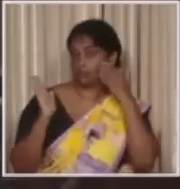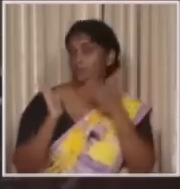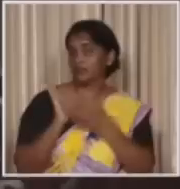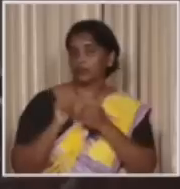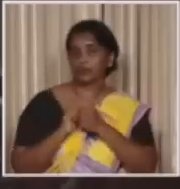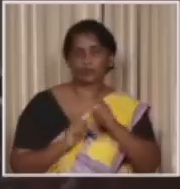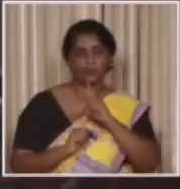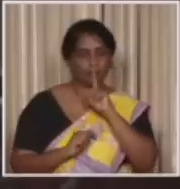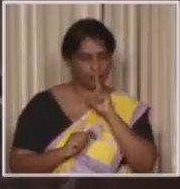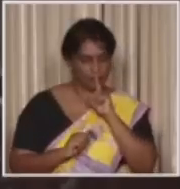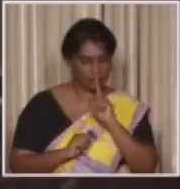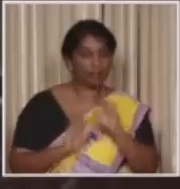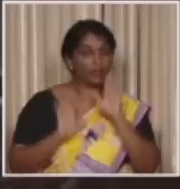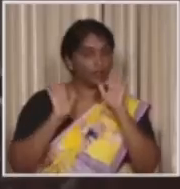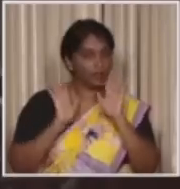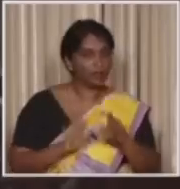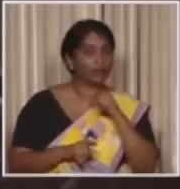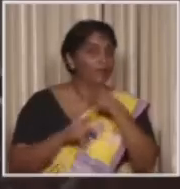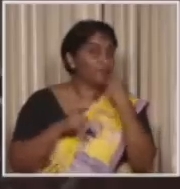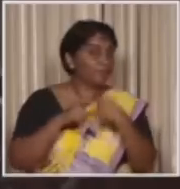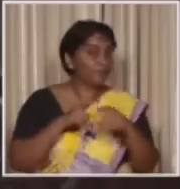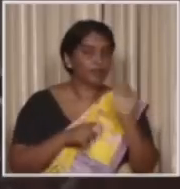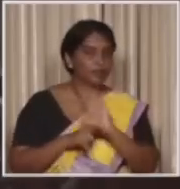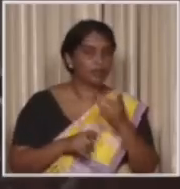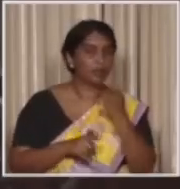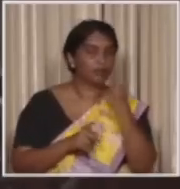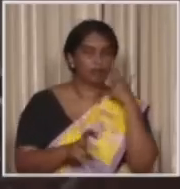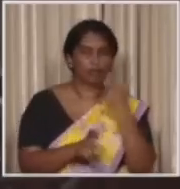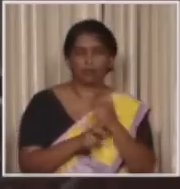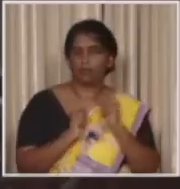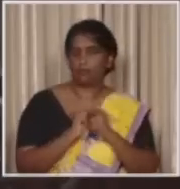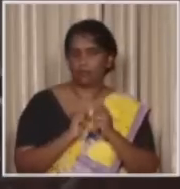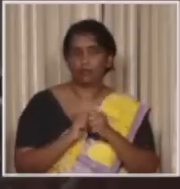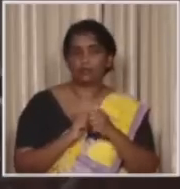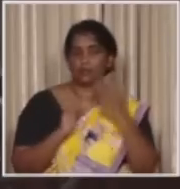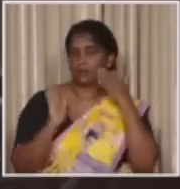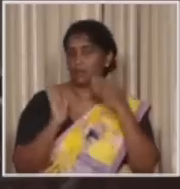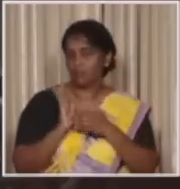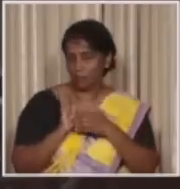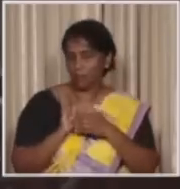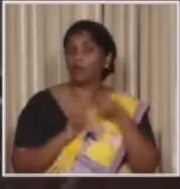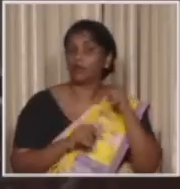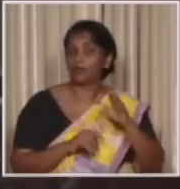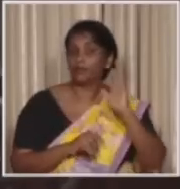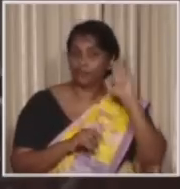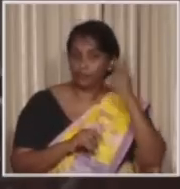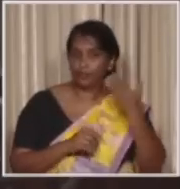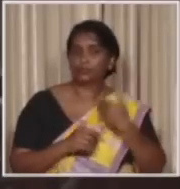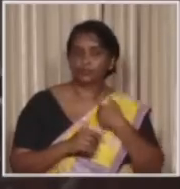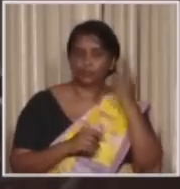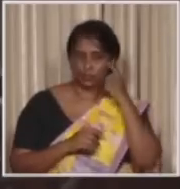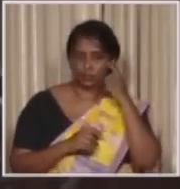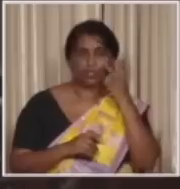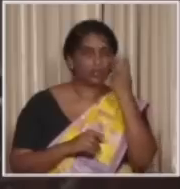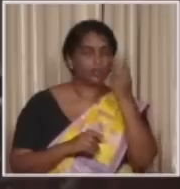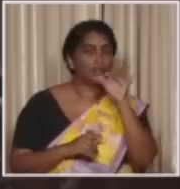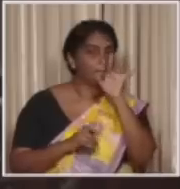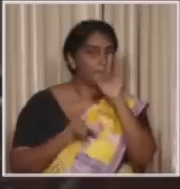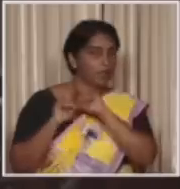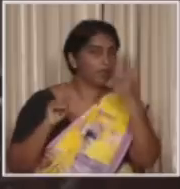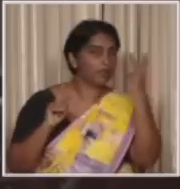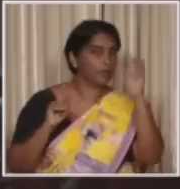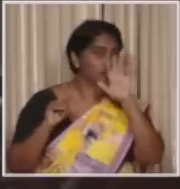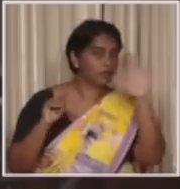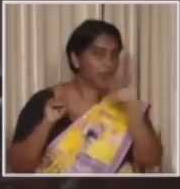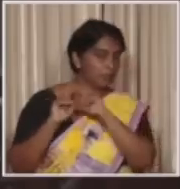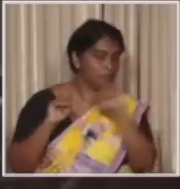ගන්න කියලා මම ඉල්ලා හිටිනවා. හැබැයි මේක විතරක් නෙමෙයි මේ ආර්ථික අර්බුදේ පදනම වෙලා තියෙන්නේ. විශේෂයෙන්ම අපි දන්නවා